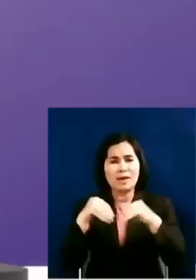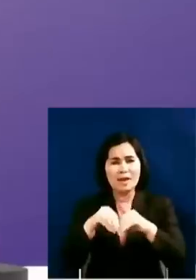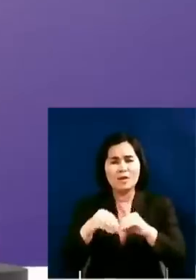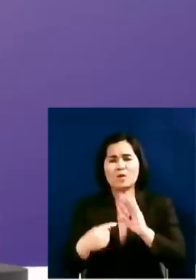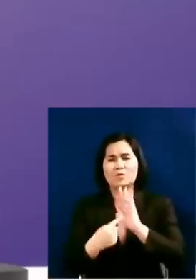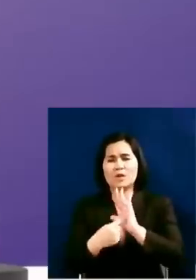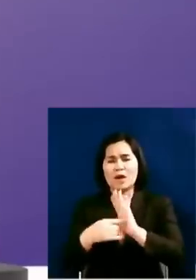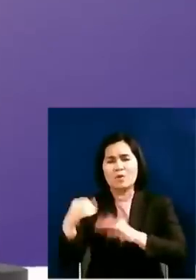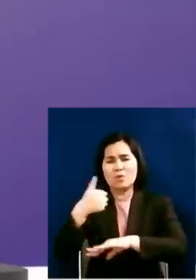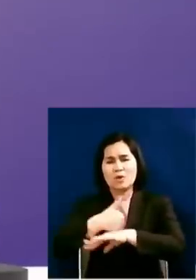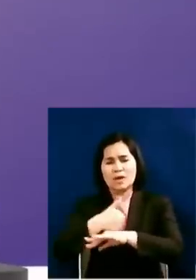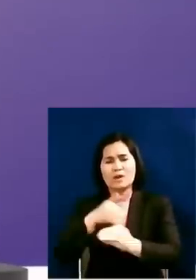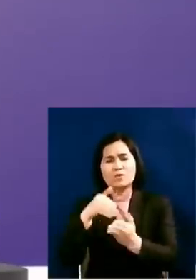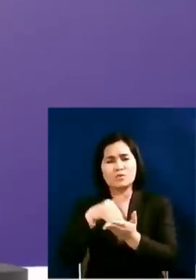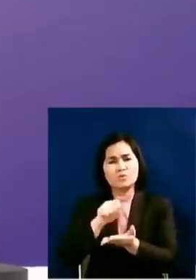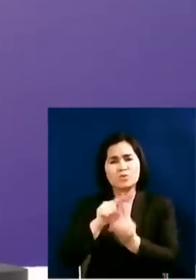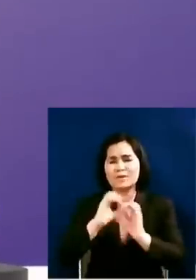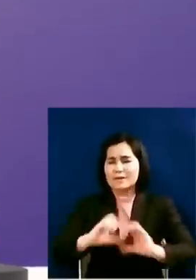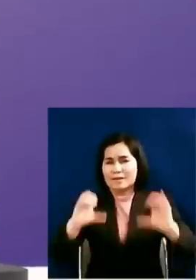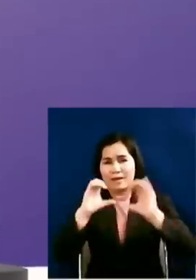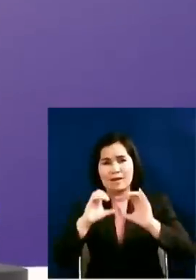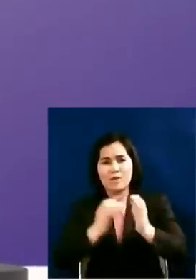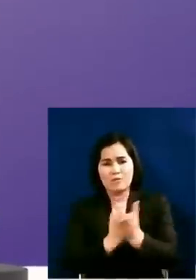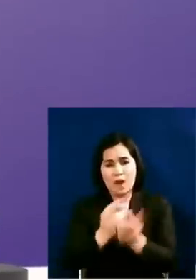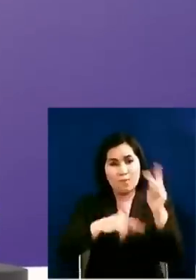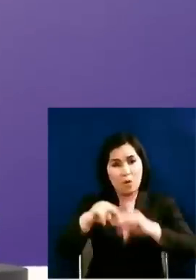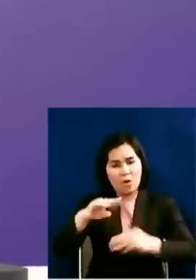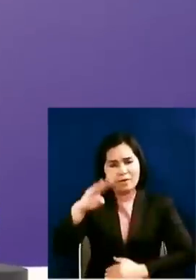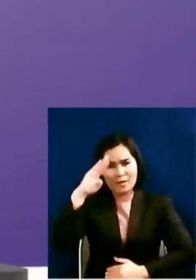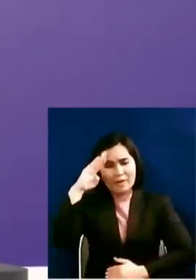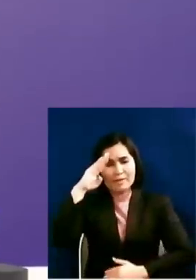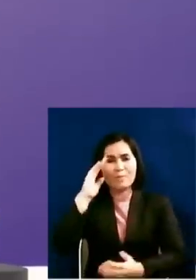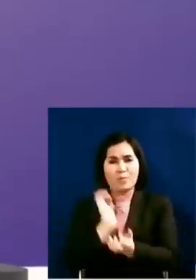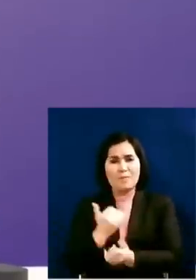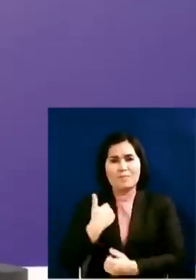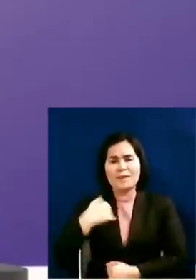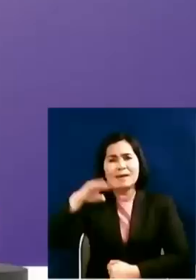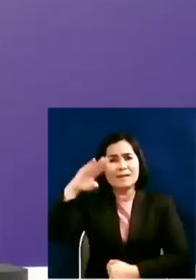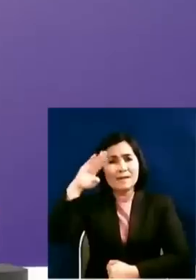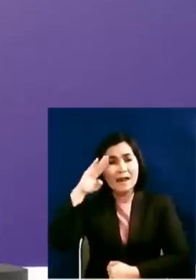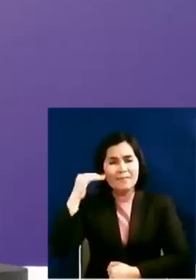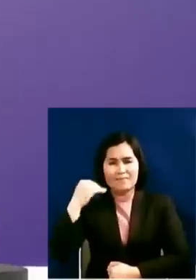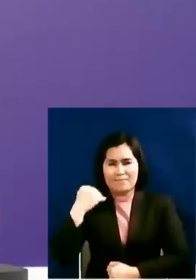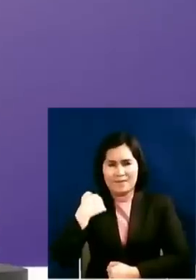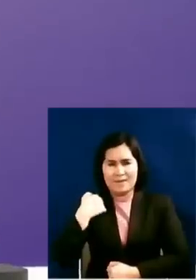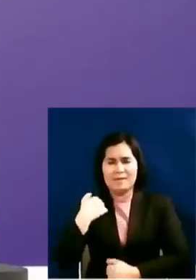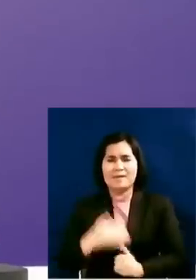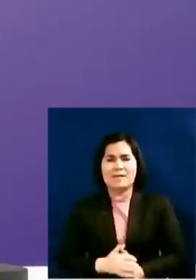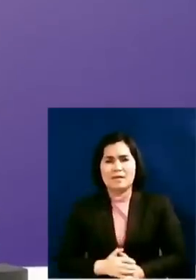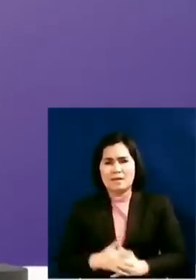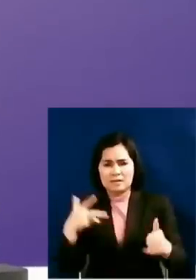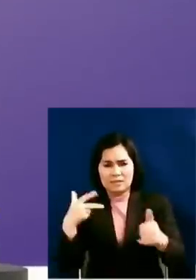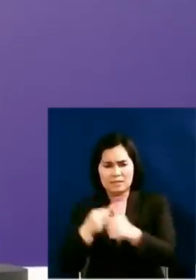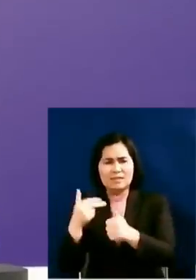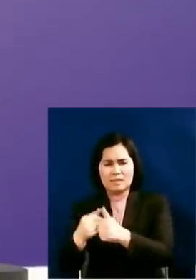ส่วนราชการนะครับทางปกครองทางทหารกับตำรวจอย่างเช่นทหารเนี่ยก็มีนายทหารยศสัญญาบัตรมาฉีดด้วย